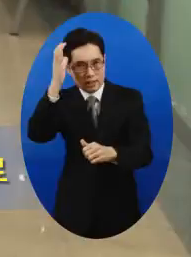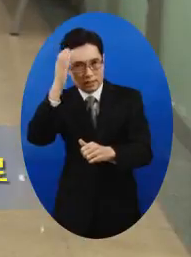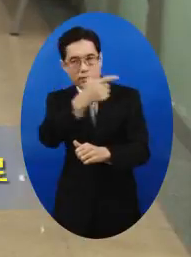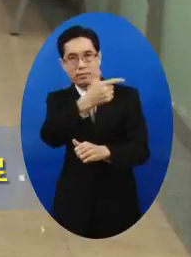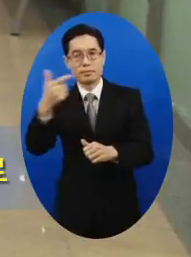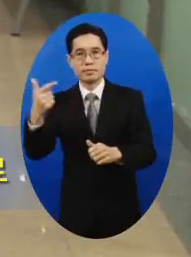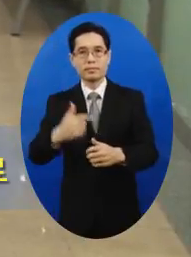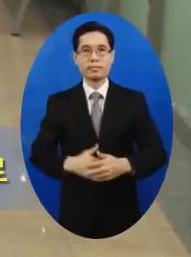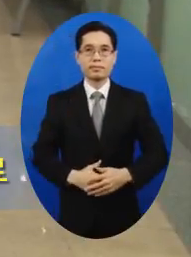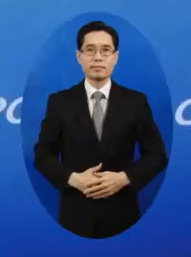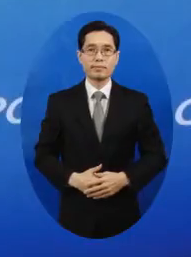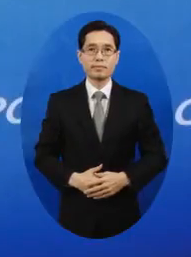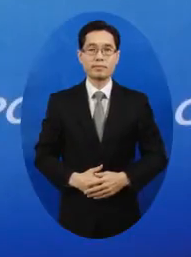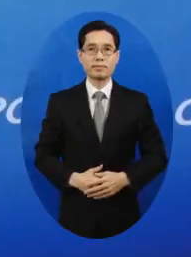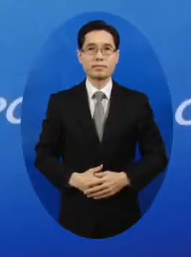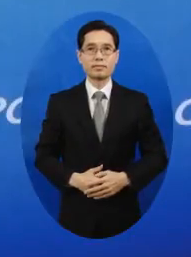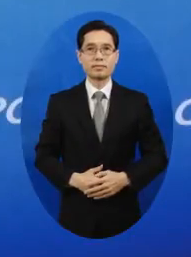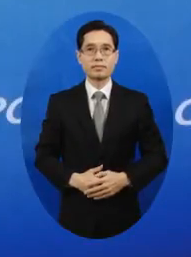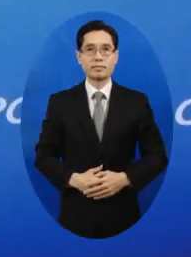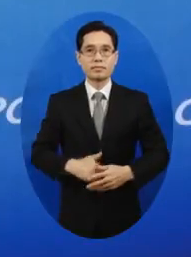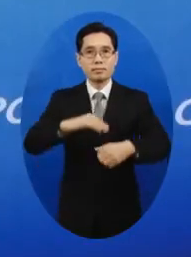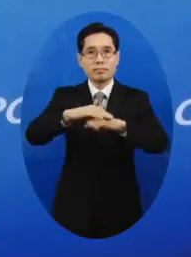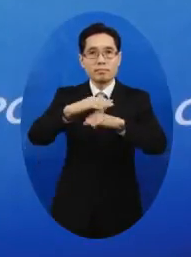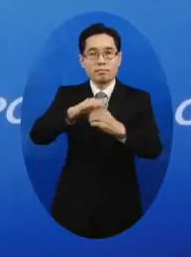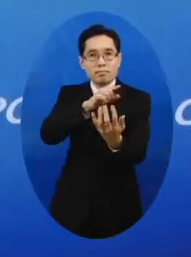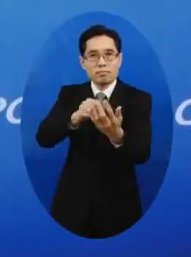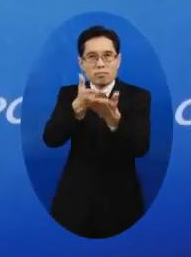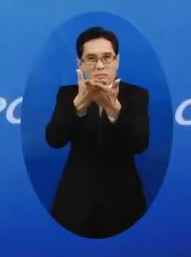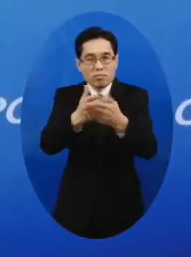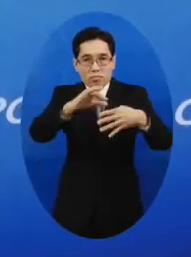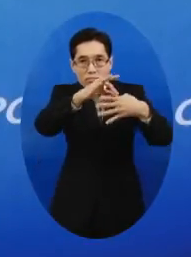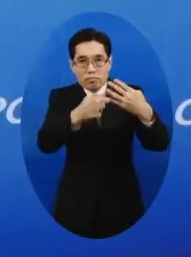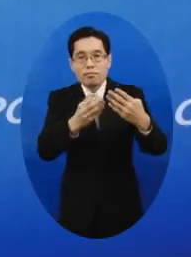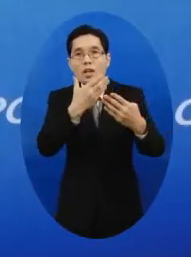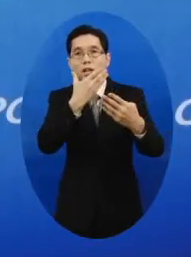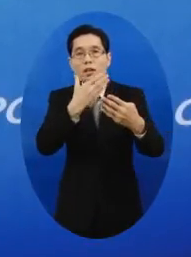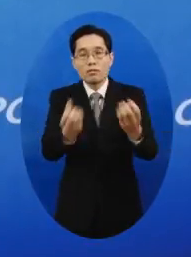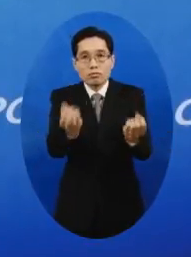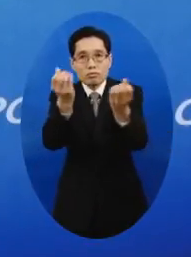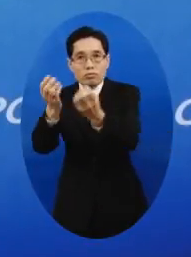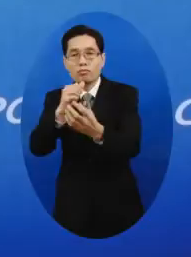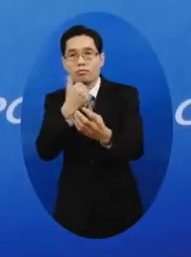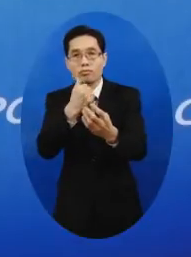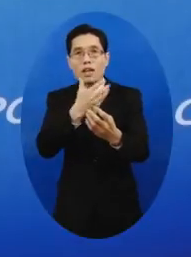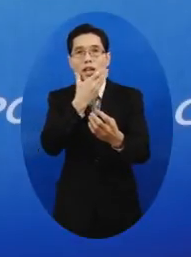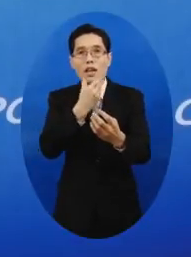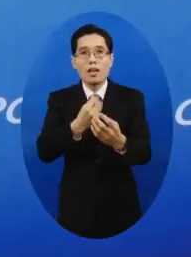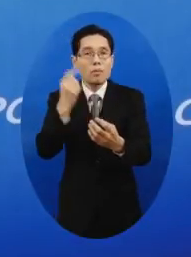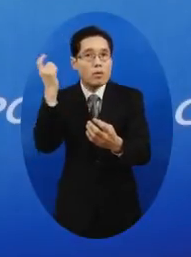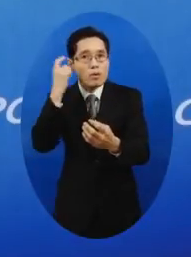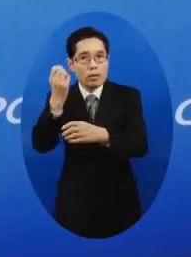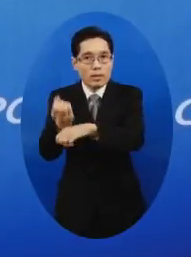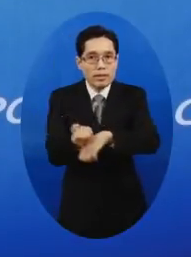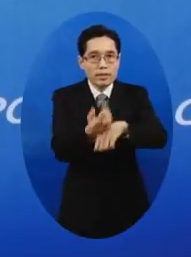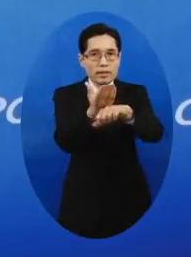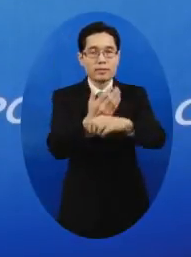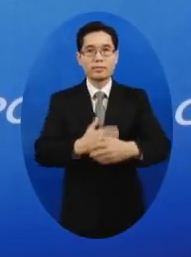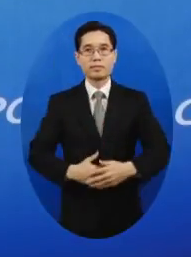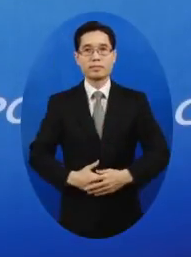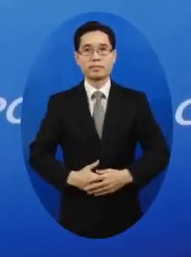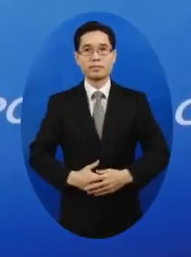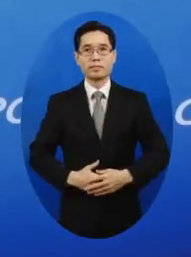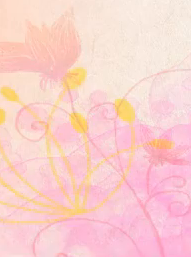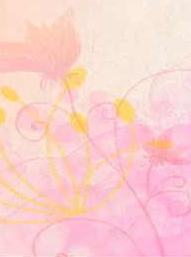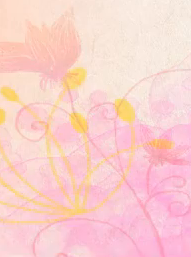것으로 기대됩니다 다음은 대구 교육의 주요 일정과 행사 레 소개해드리는 행복 톡톡 소식입니다